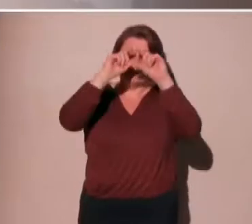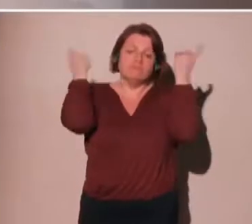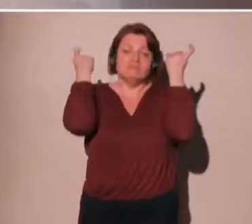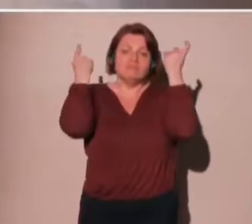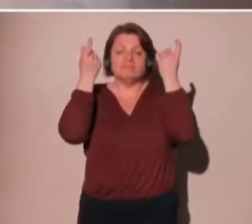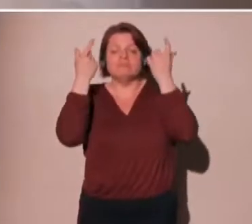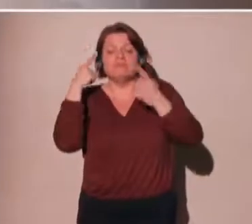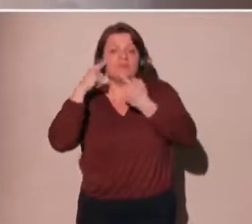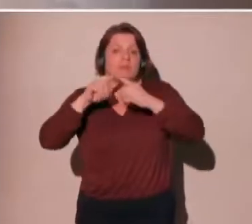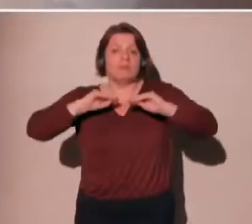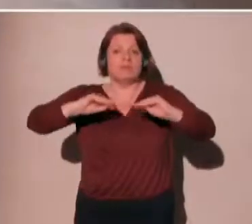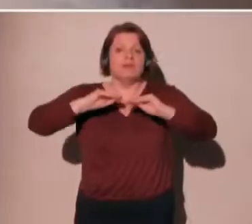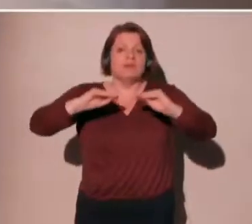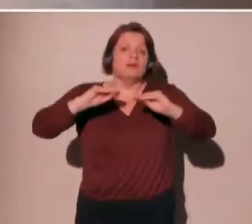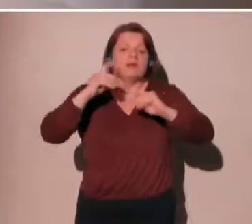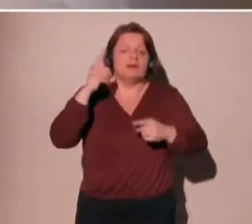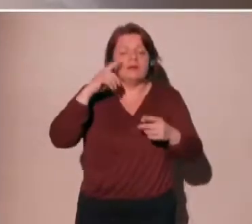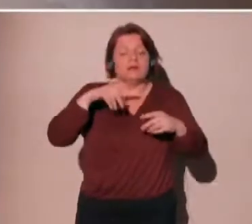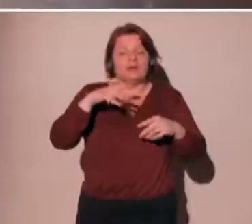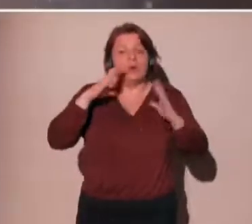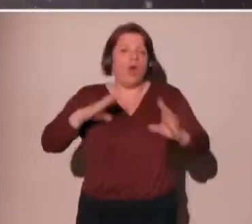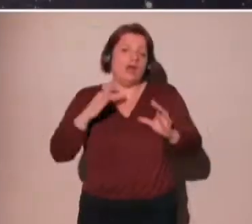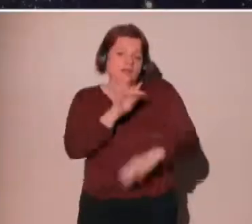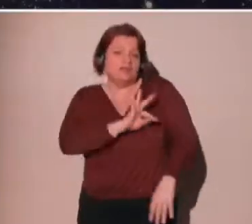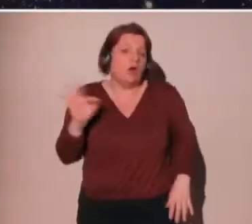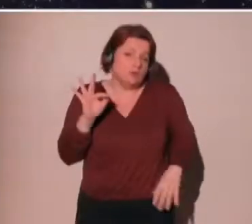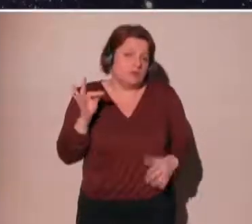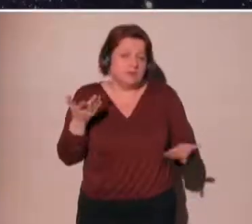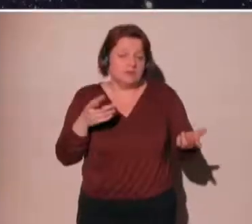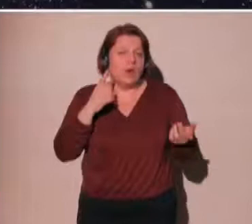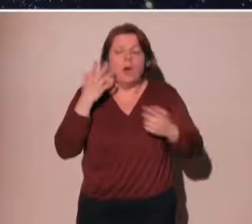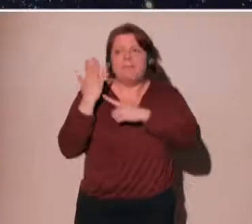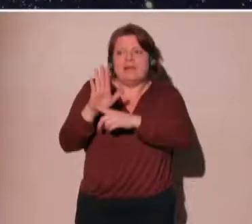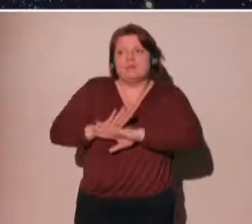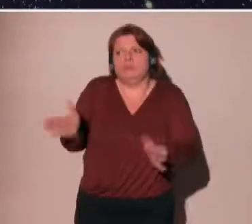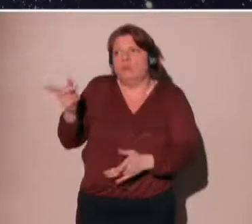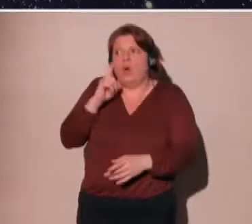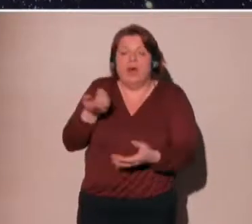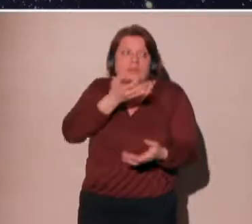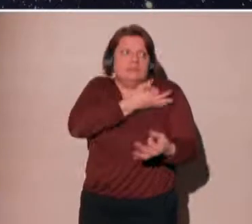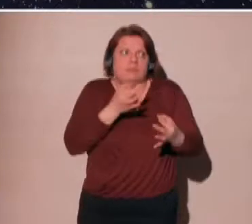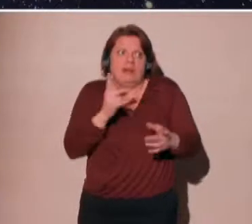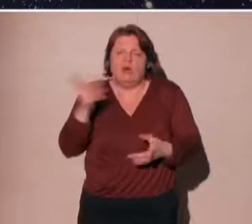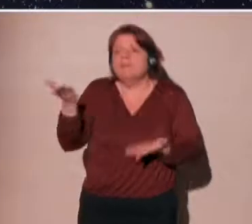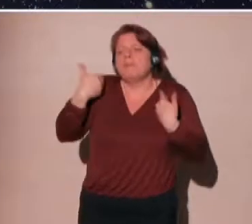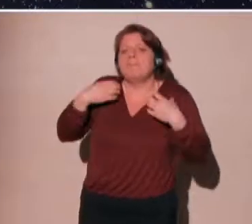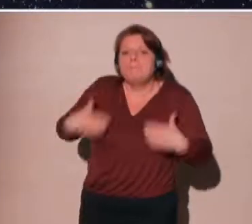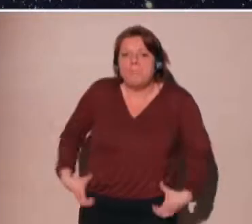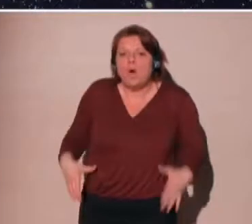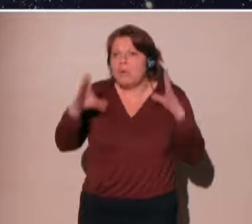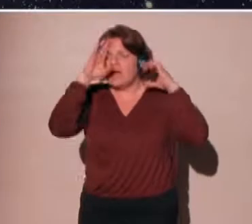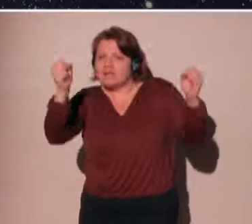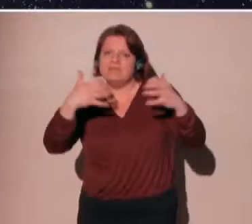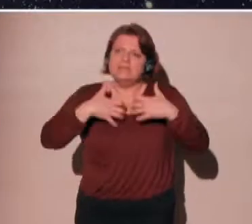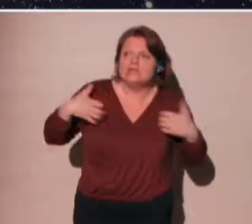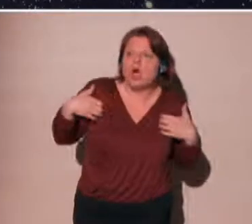du Collège de France. Donc Stéphane, c'est pareil, on ne le présente plus, ou alors en tout cas on me dit que je n'ai pas le temps de le présenter, puisqu'il est membre de l'Académie des sciences, il est titulaire de nombreux prix que je ne